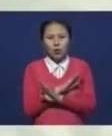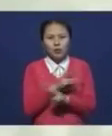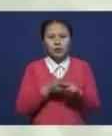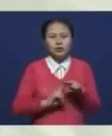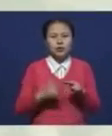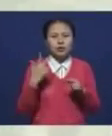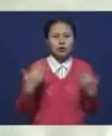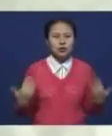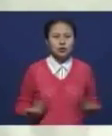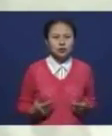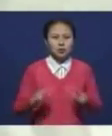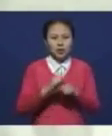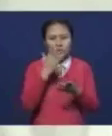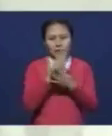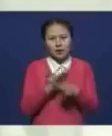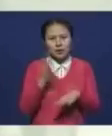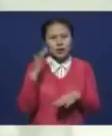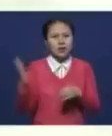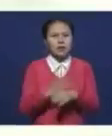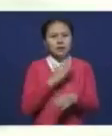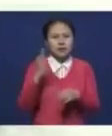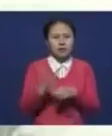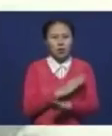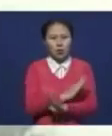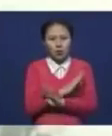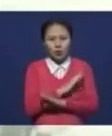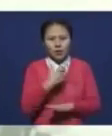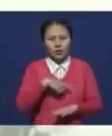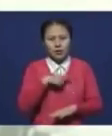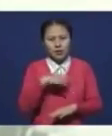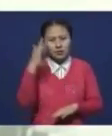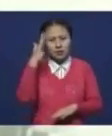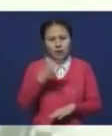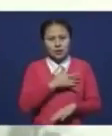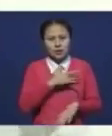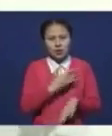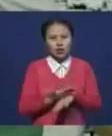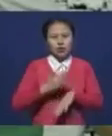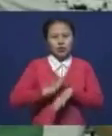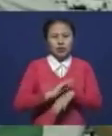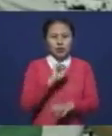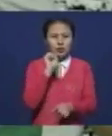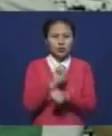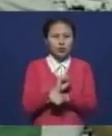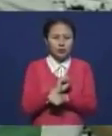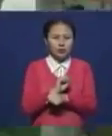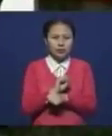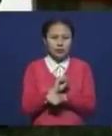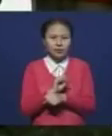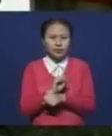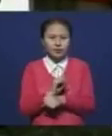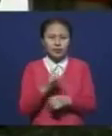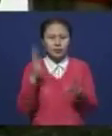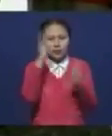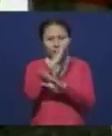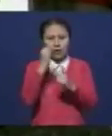3 тұрғын қалың қарды өз күшімен күремек болып көз жұмған. Алдын ала болжам бойынша олардың жүрегі мұндай ауыр жұмысқа шыдамайды. Тоқтап қалған көрінеді.